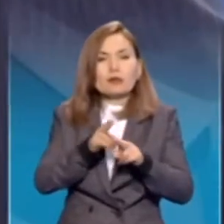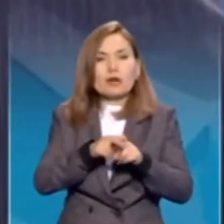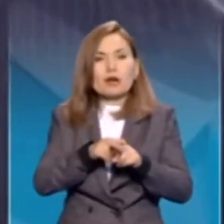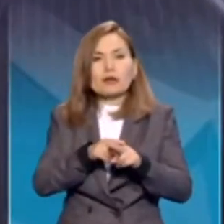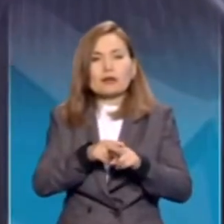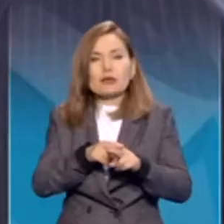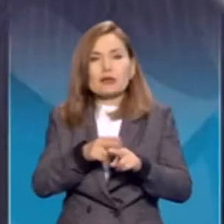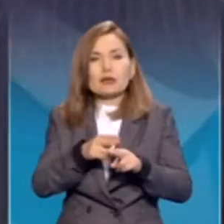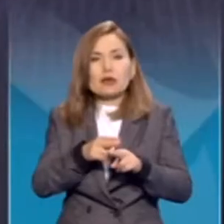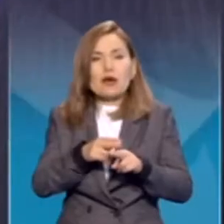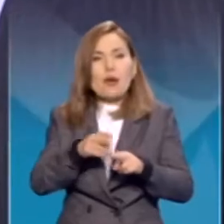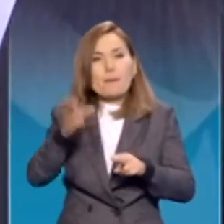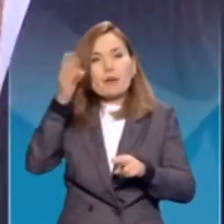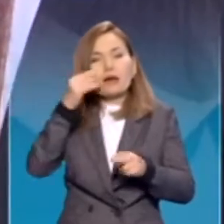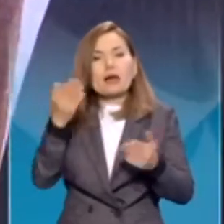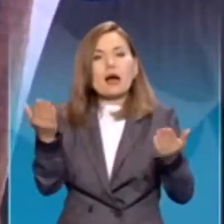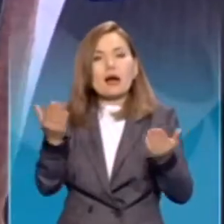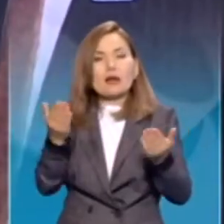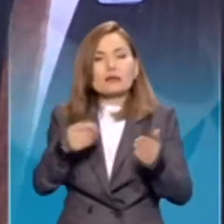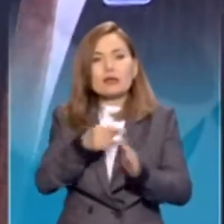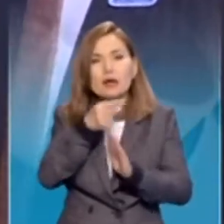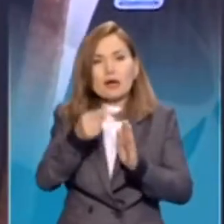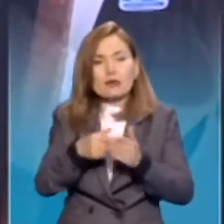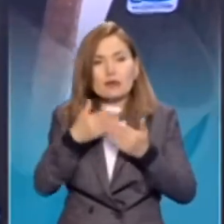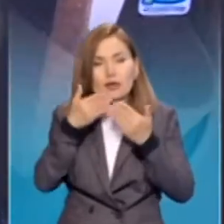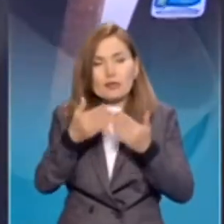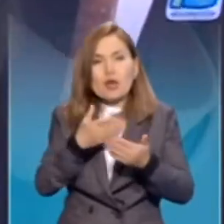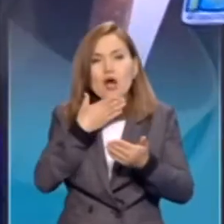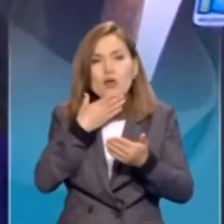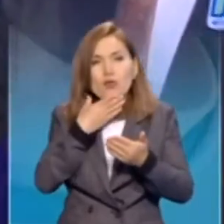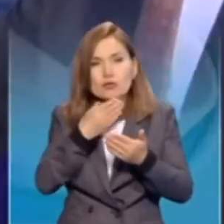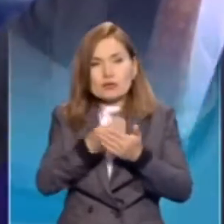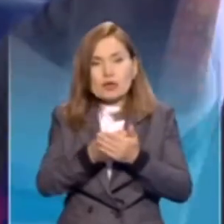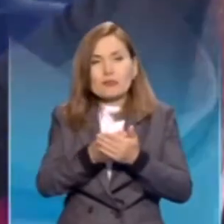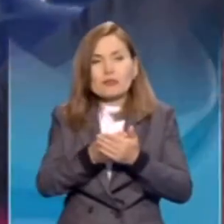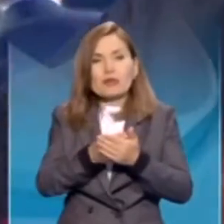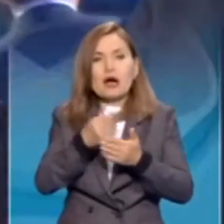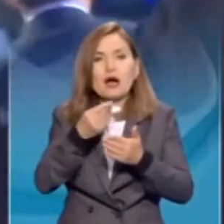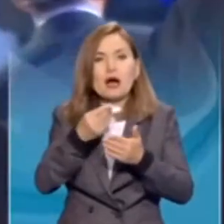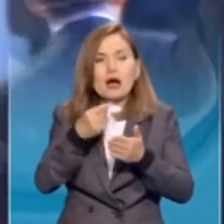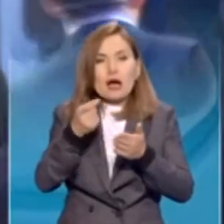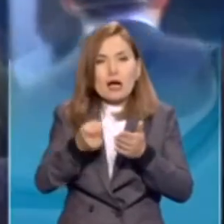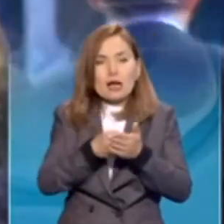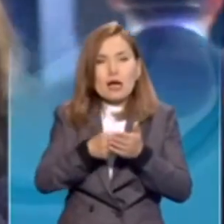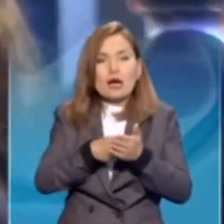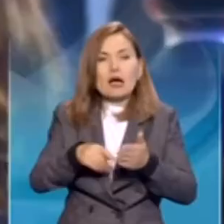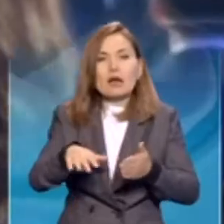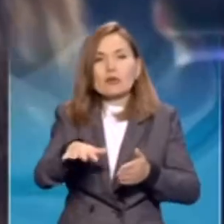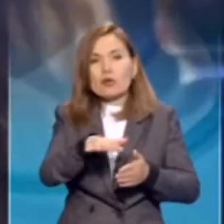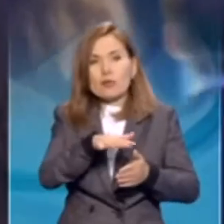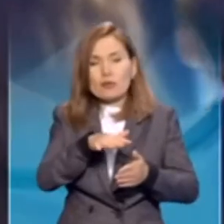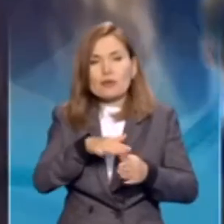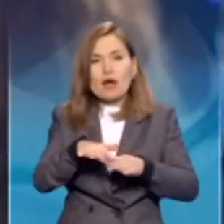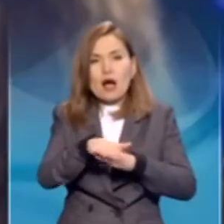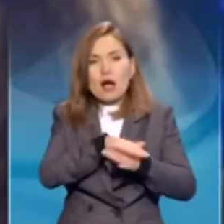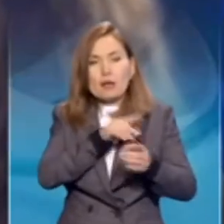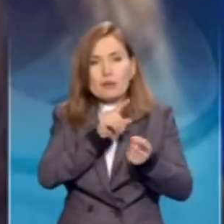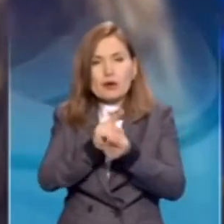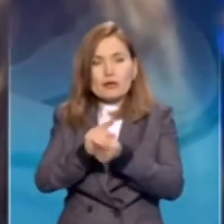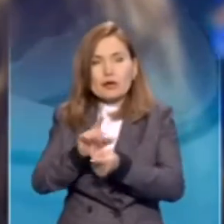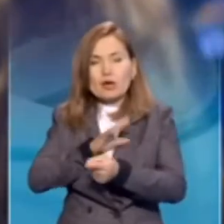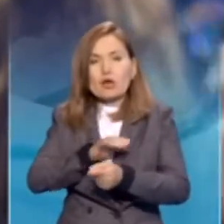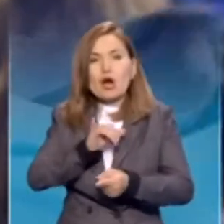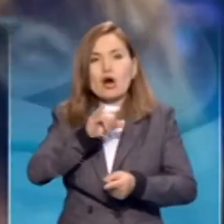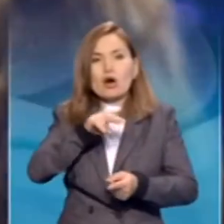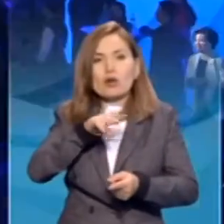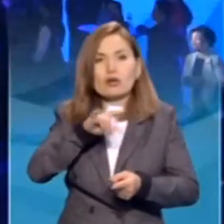Дұрыс айтасыз. Мен енді өзімнің сайланған өзімнің туған жерім, мына Қарағанды облысының регионын аралап келдім. Bir şeti Ulutau, bir